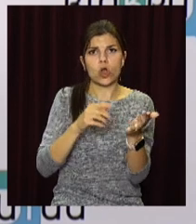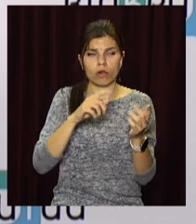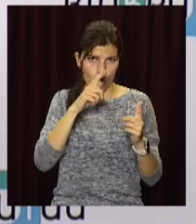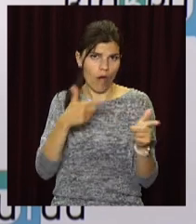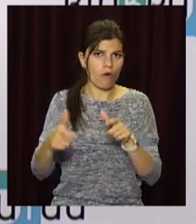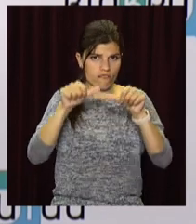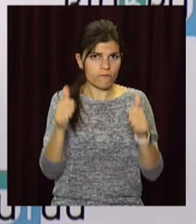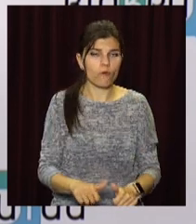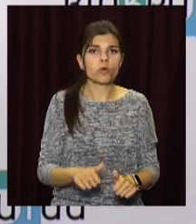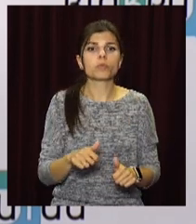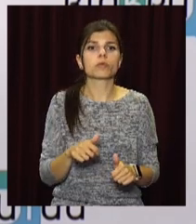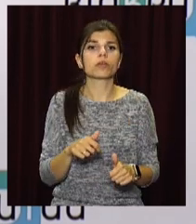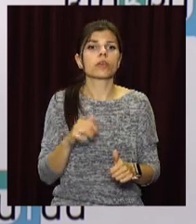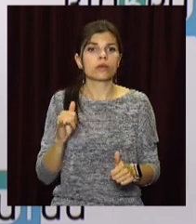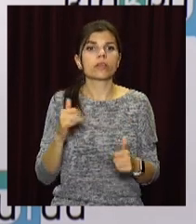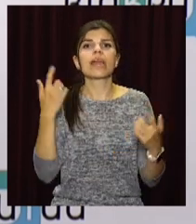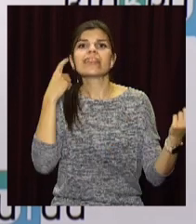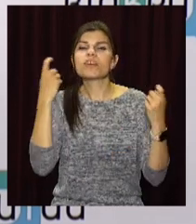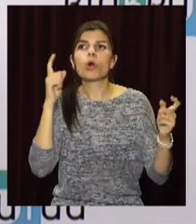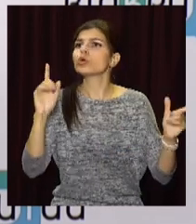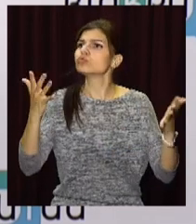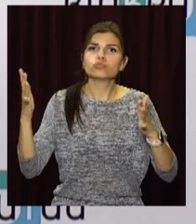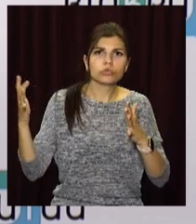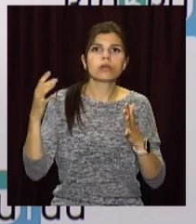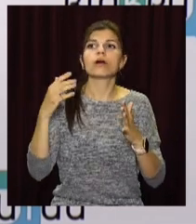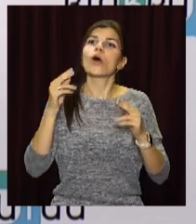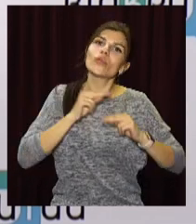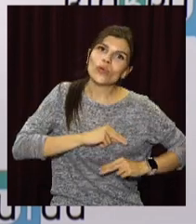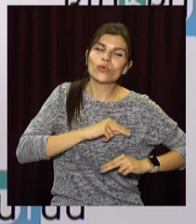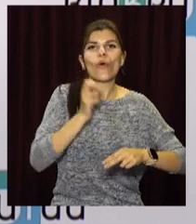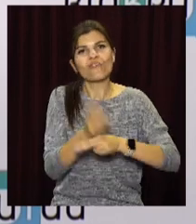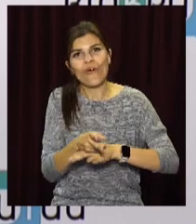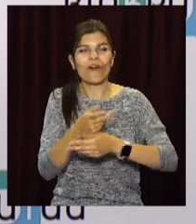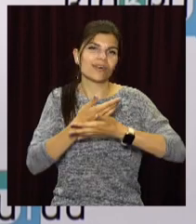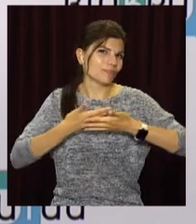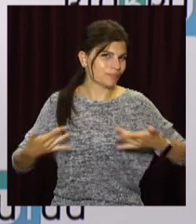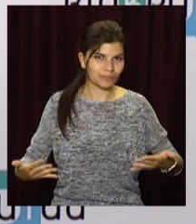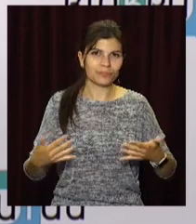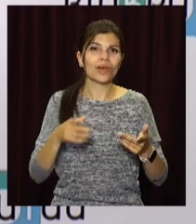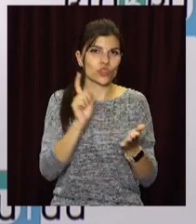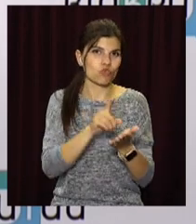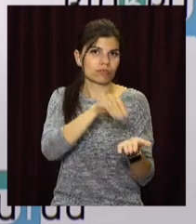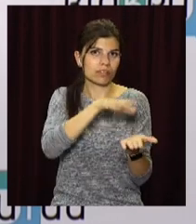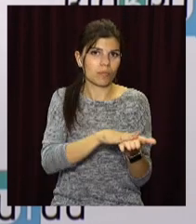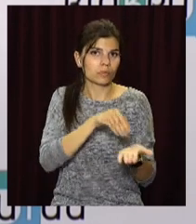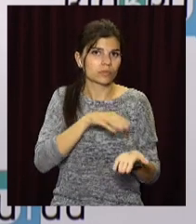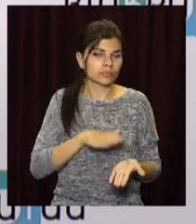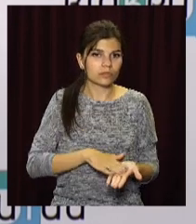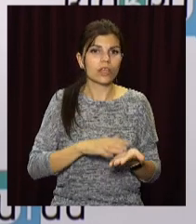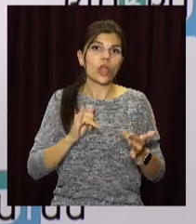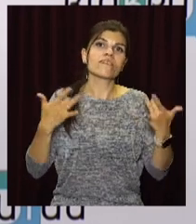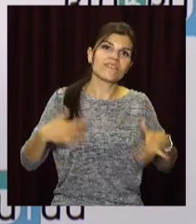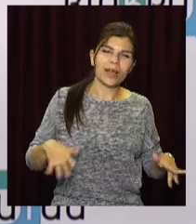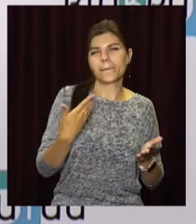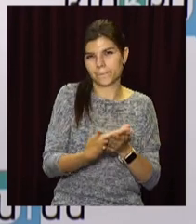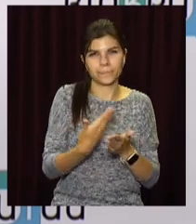та вносити відомості до даної трудової книжки щодо порядку призначення та звільнення